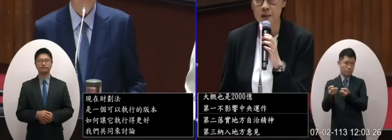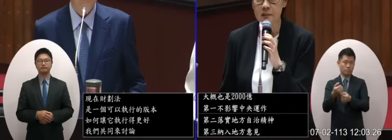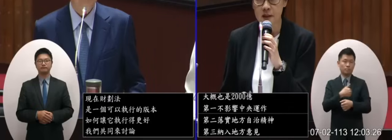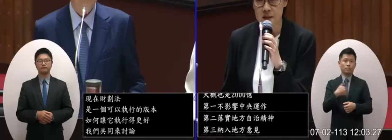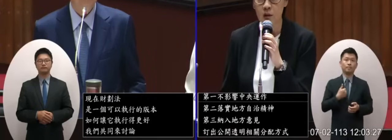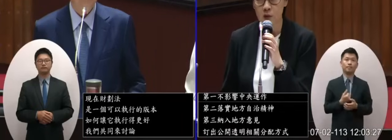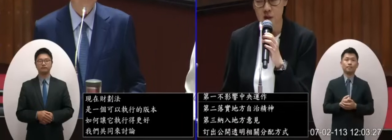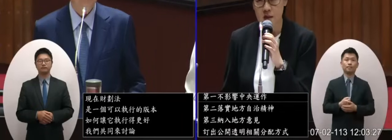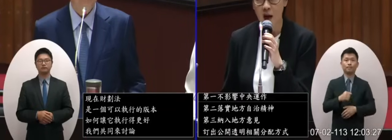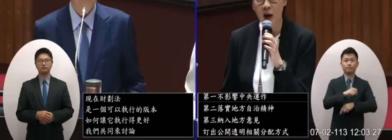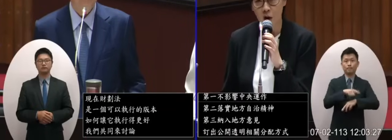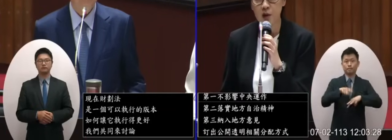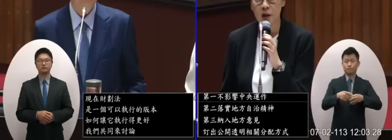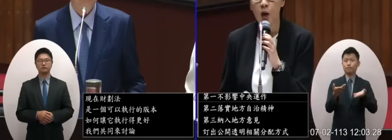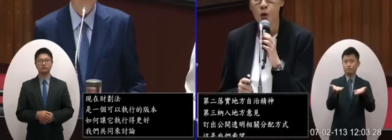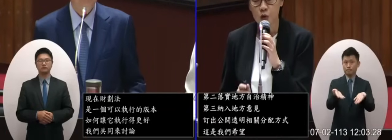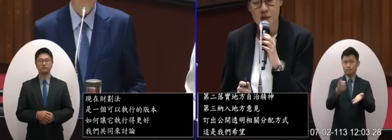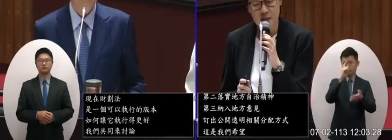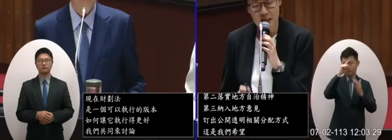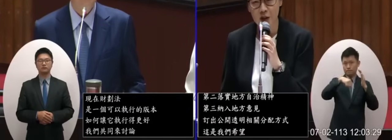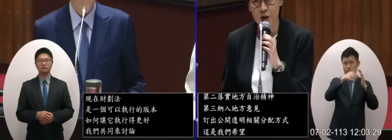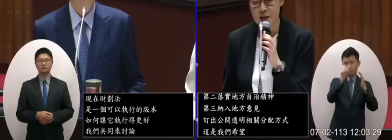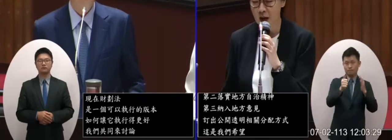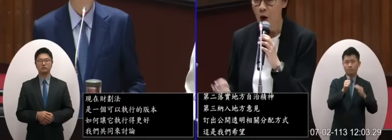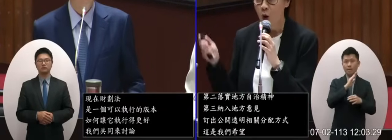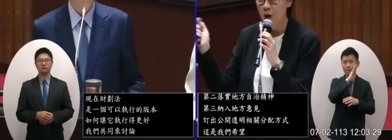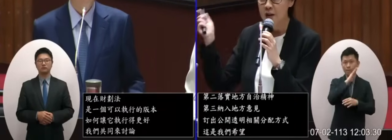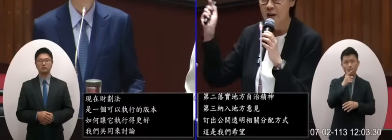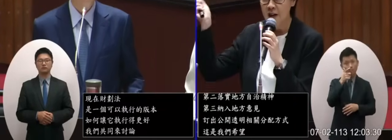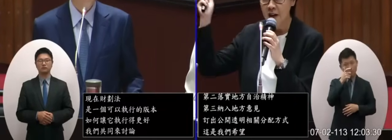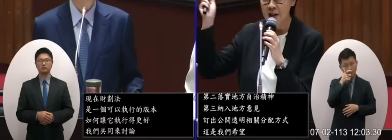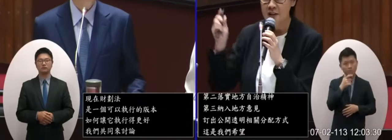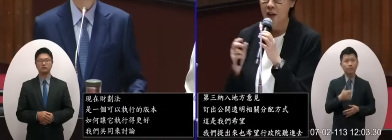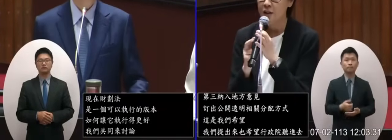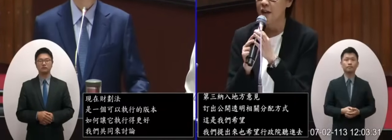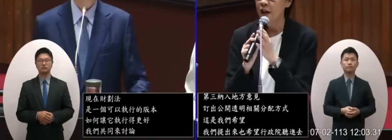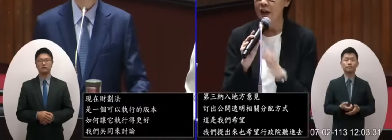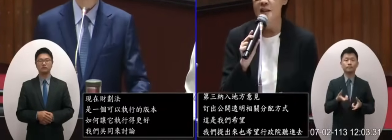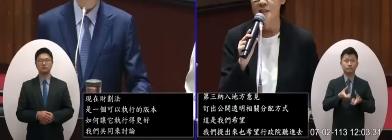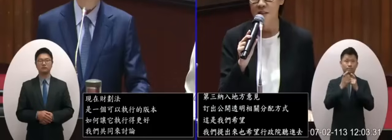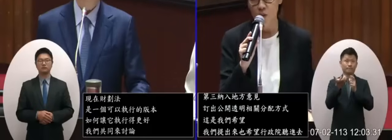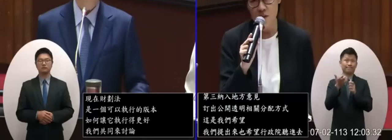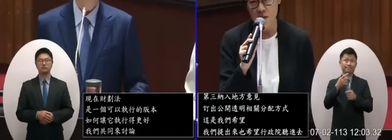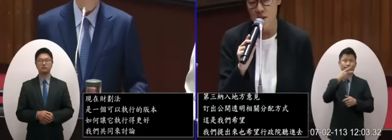这个版本，也希望院长好好的去参考一下。回到刚刚看到